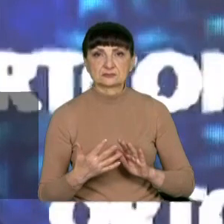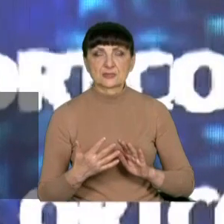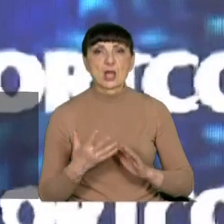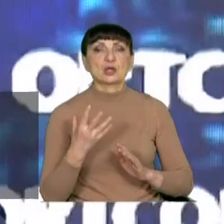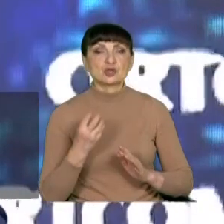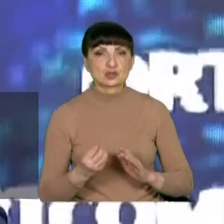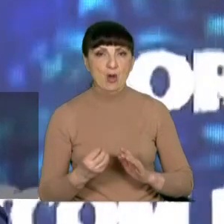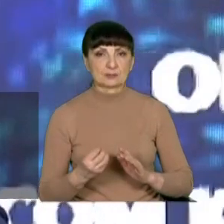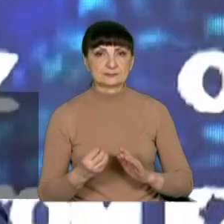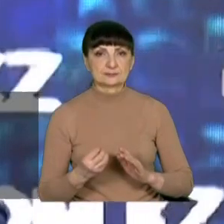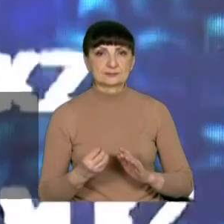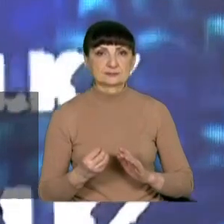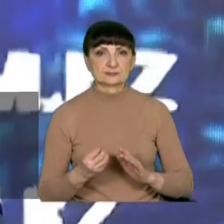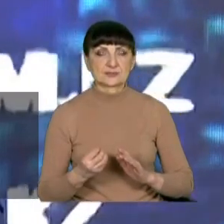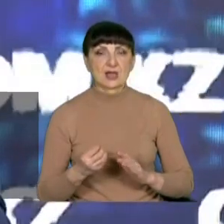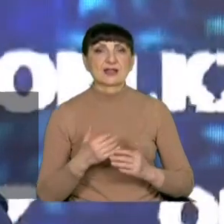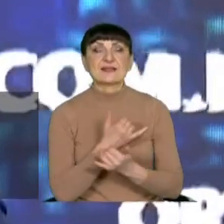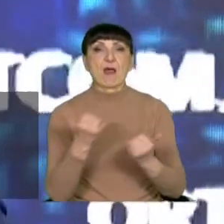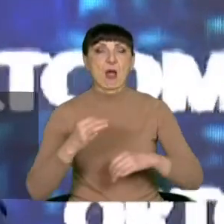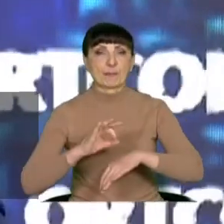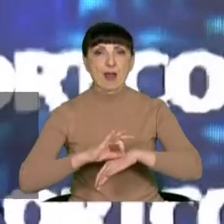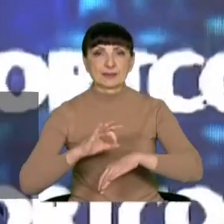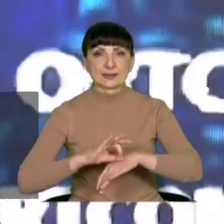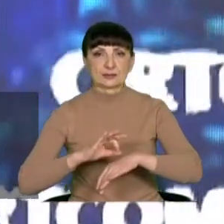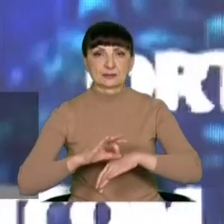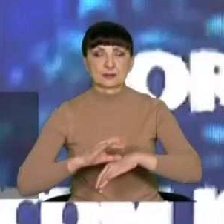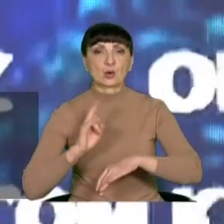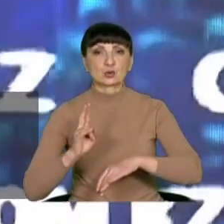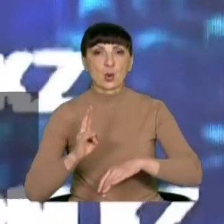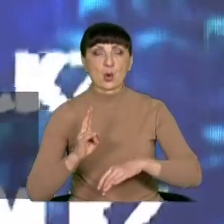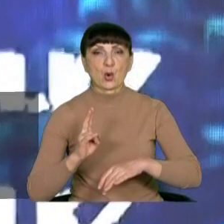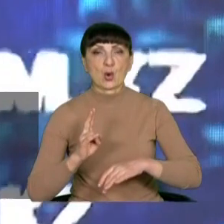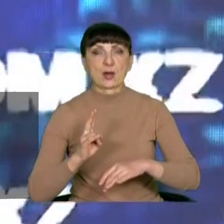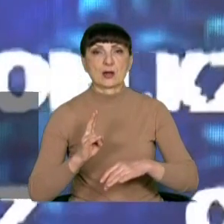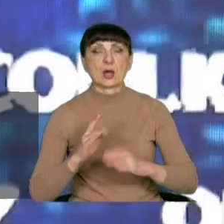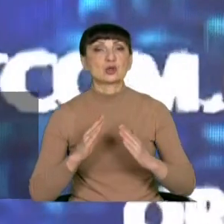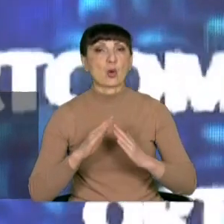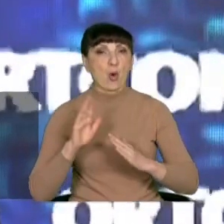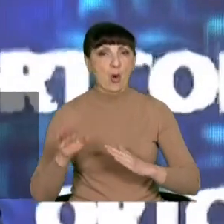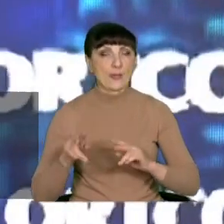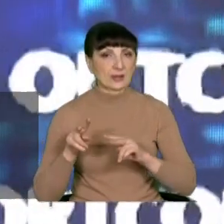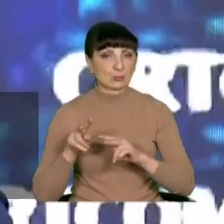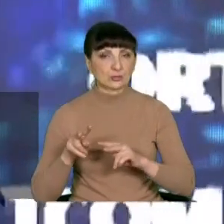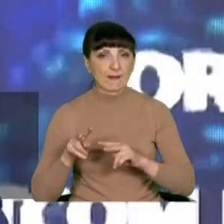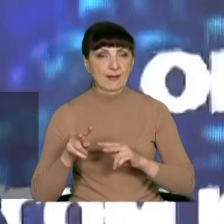Кроме этого, для больных, находящихся дома и,